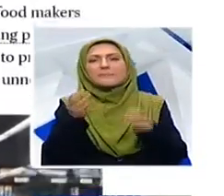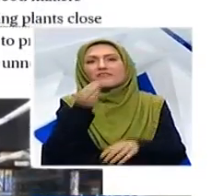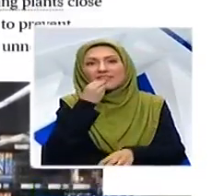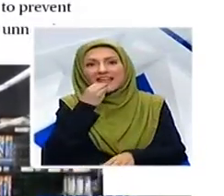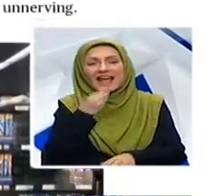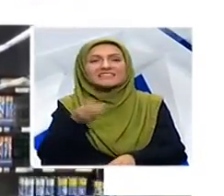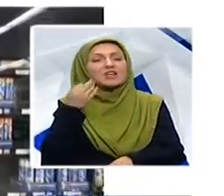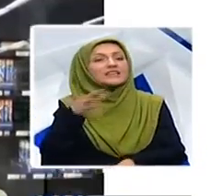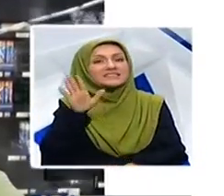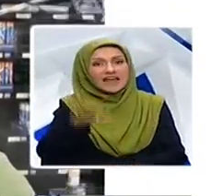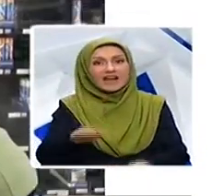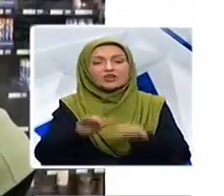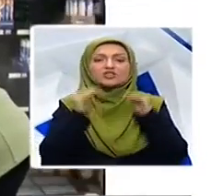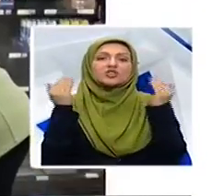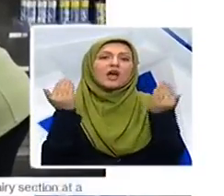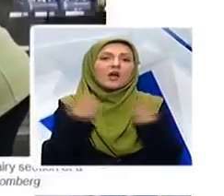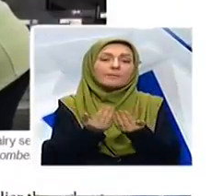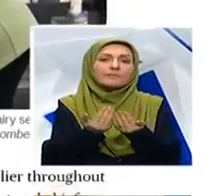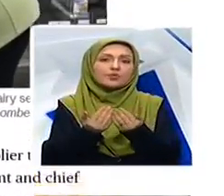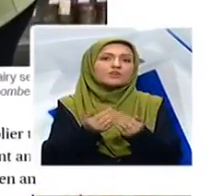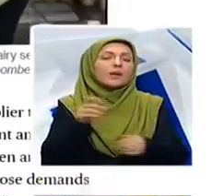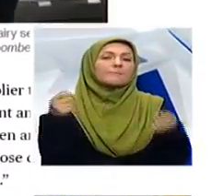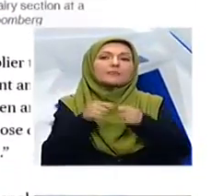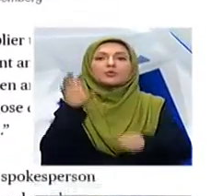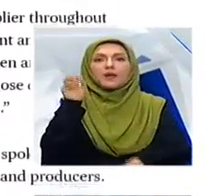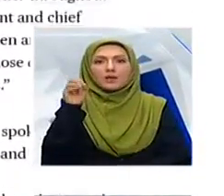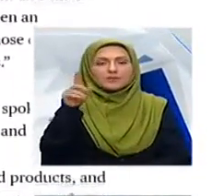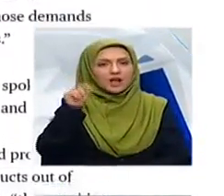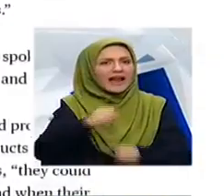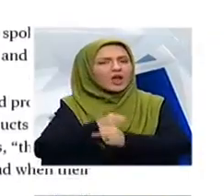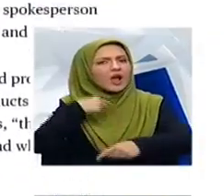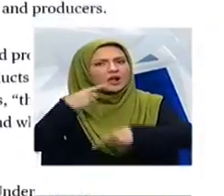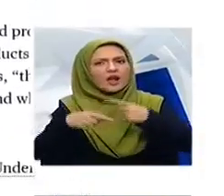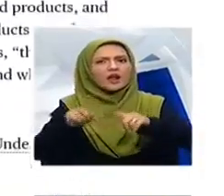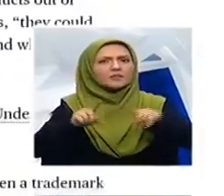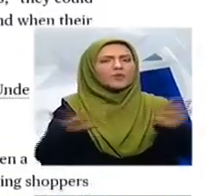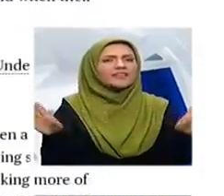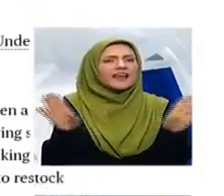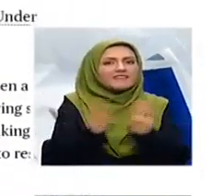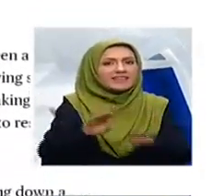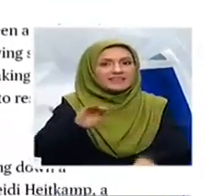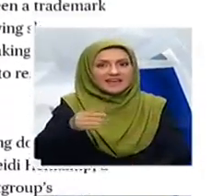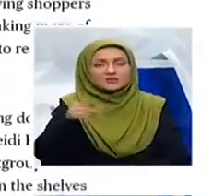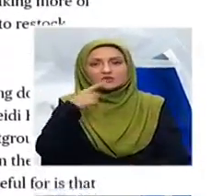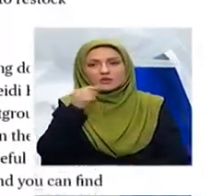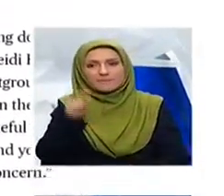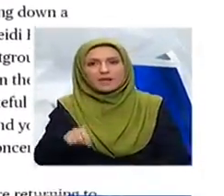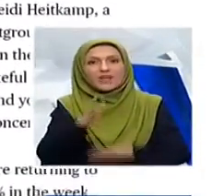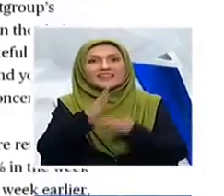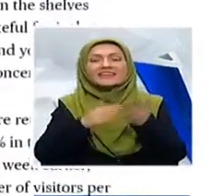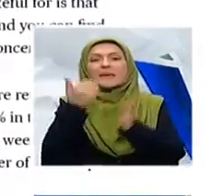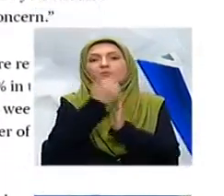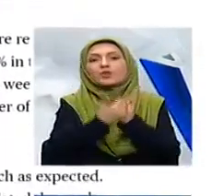هم در سراسر آمریکا تحت شعاع قرار داده. با تعطیلی کارخانه‌ها آمریکا در آستانه بحران کمبود گوشت